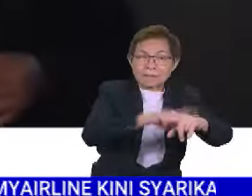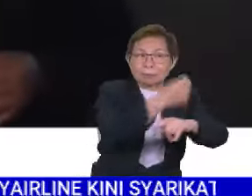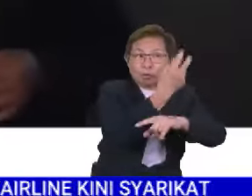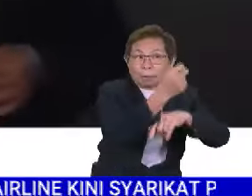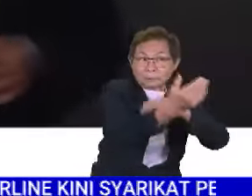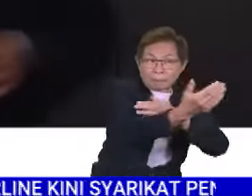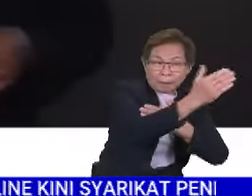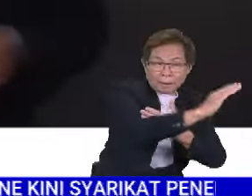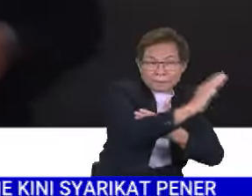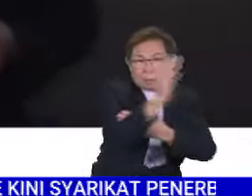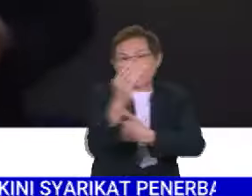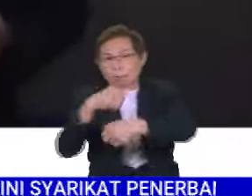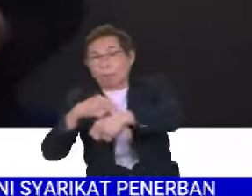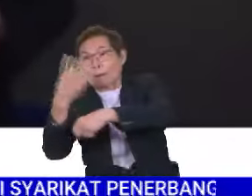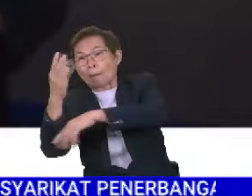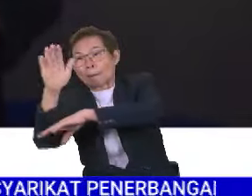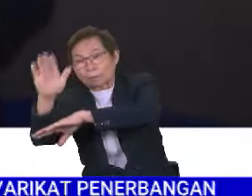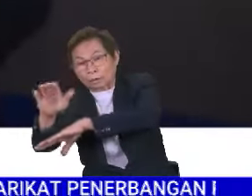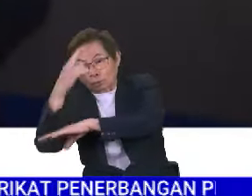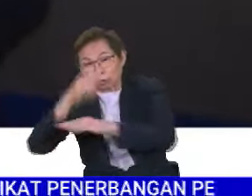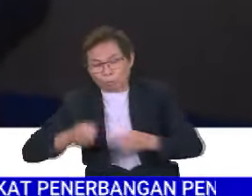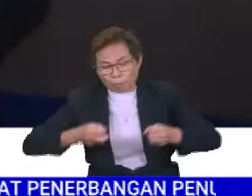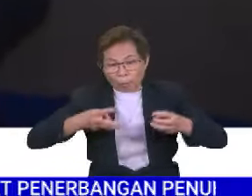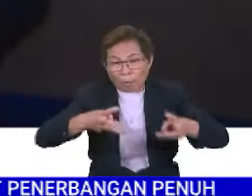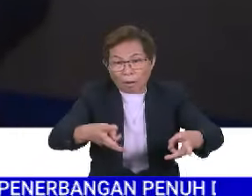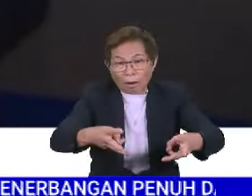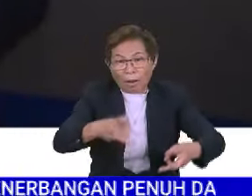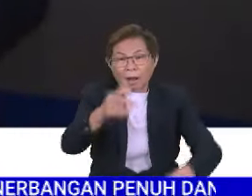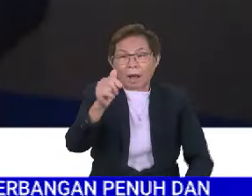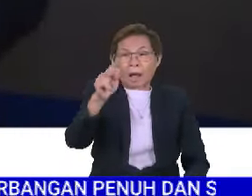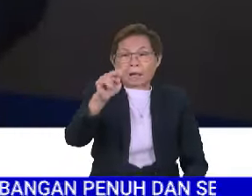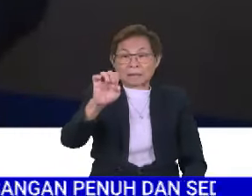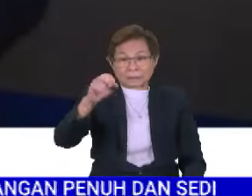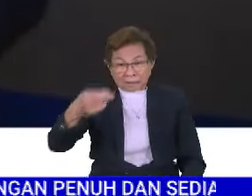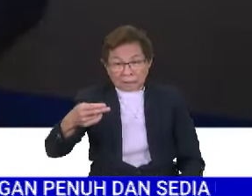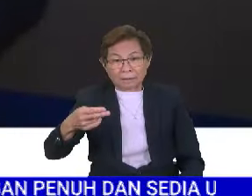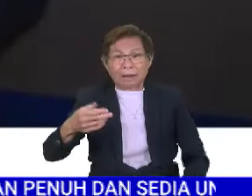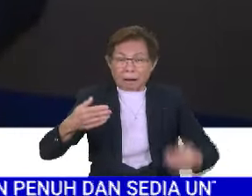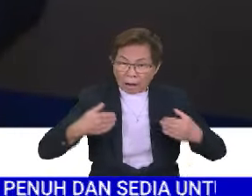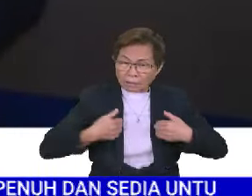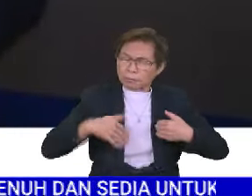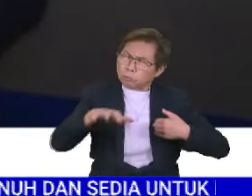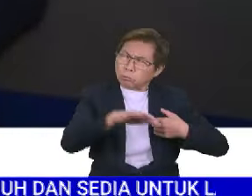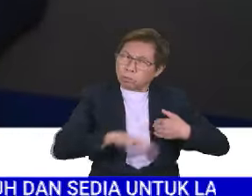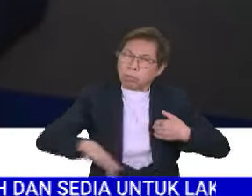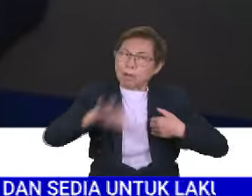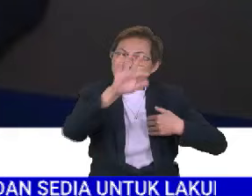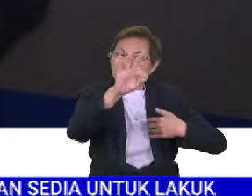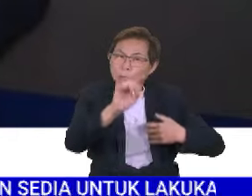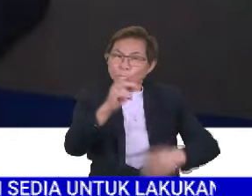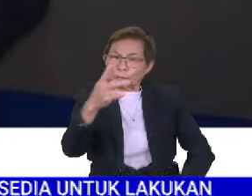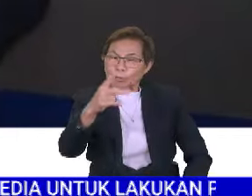12 pagi tadi sehingga pukul 4 petang untuk lebuh raya Aneh, terdapat sebanyak kira-kira